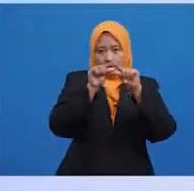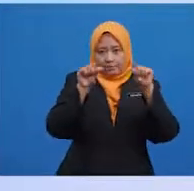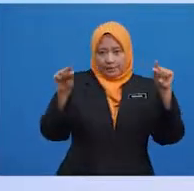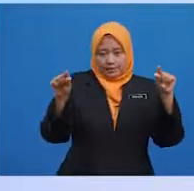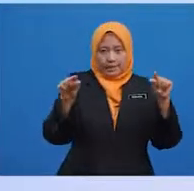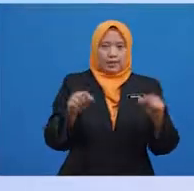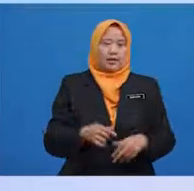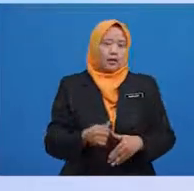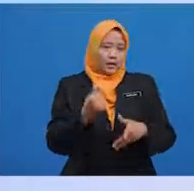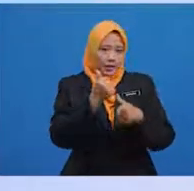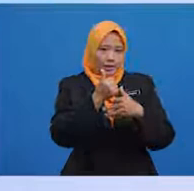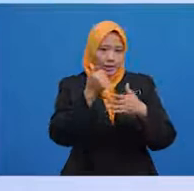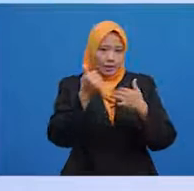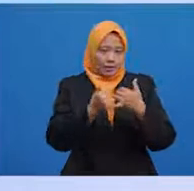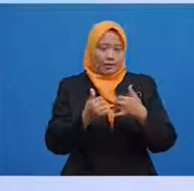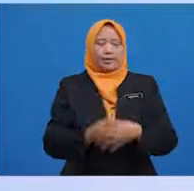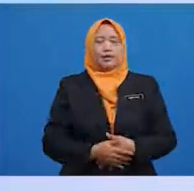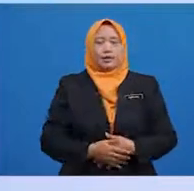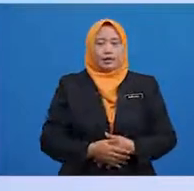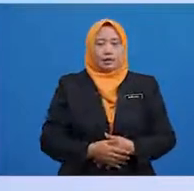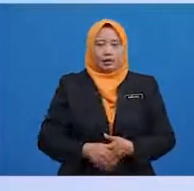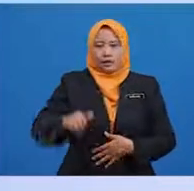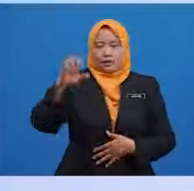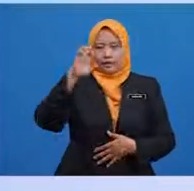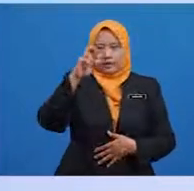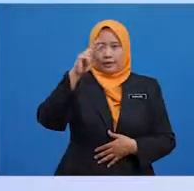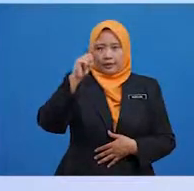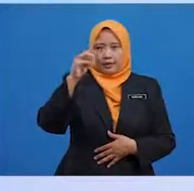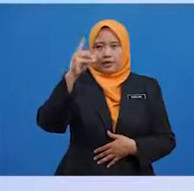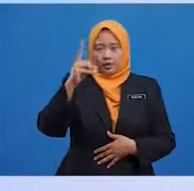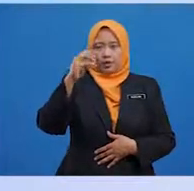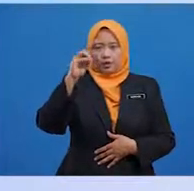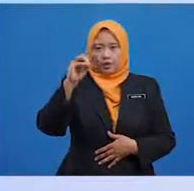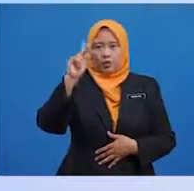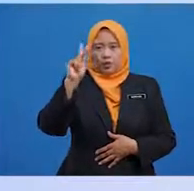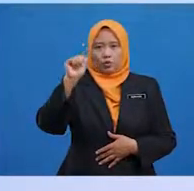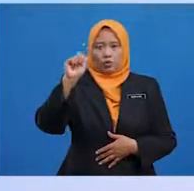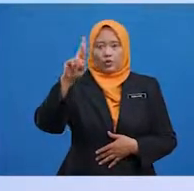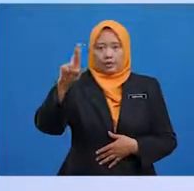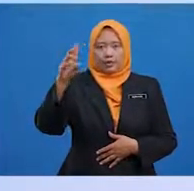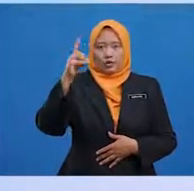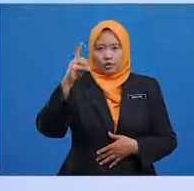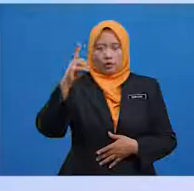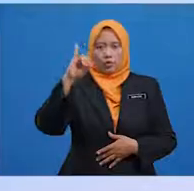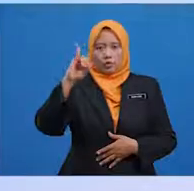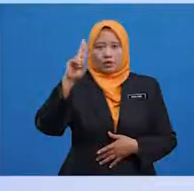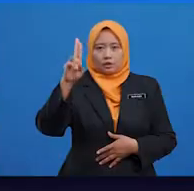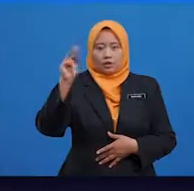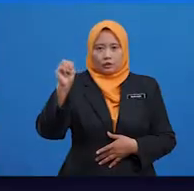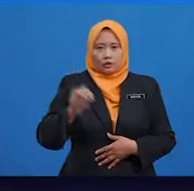terakhir ialah endokardium. Endokardium adalah lapisan tipis dalam dinding